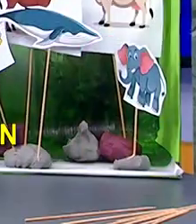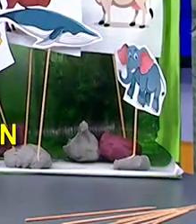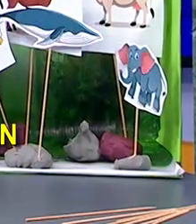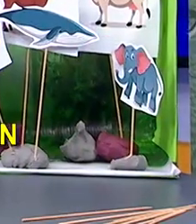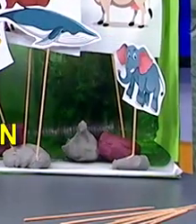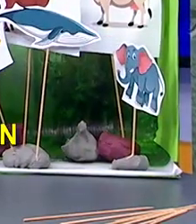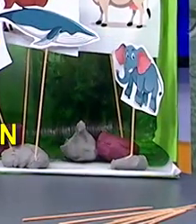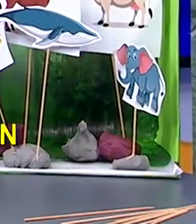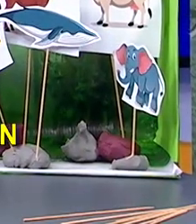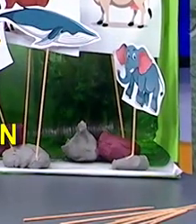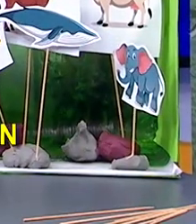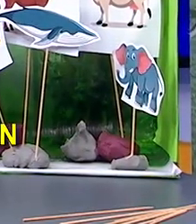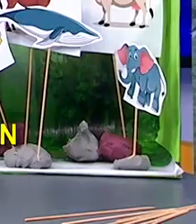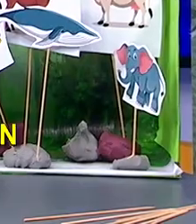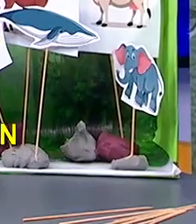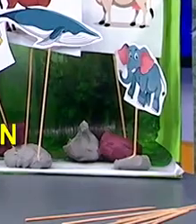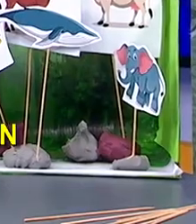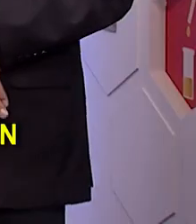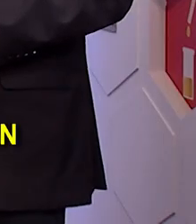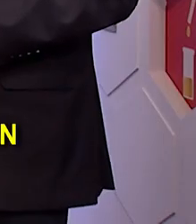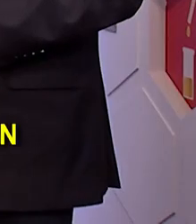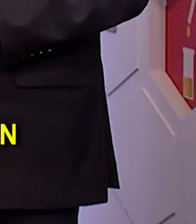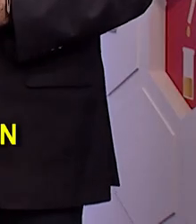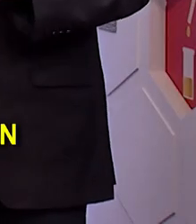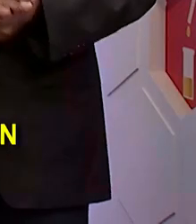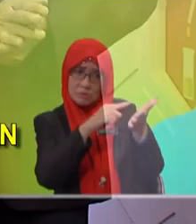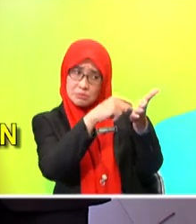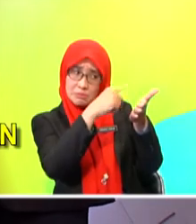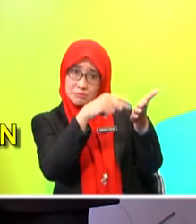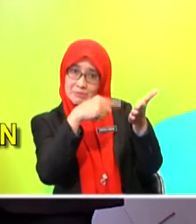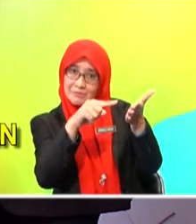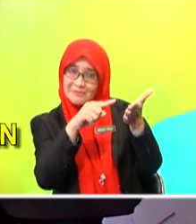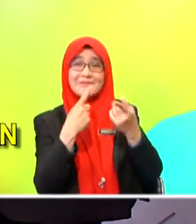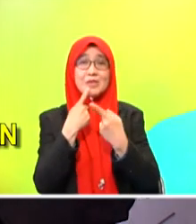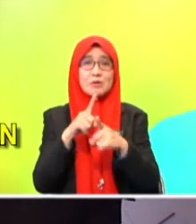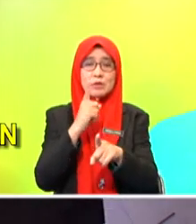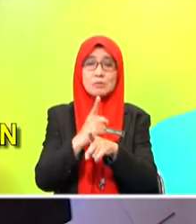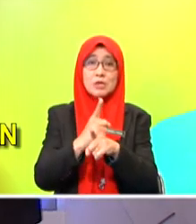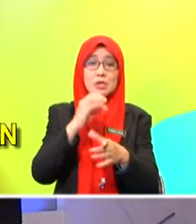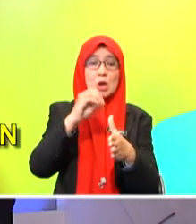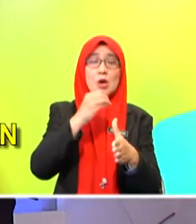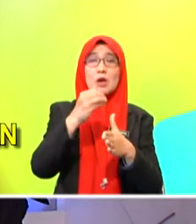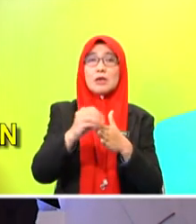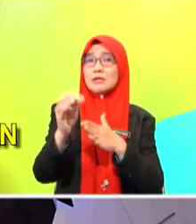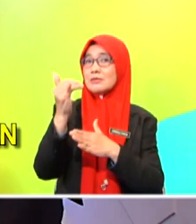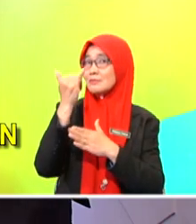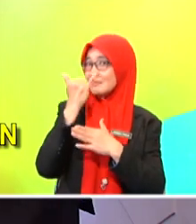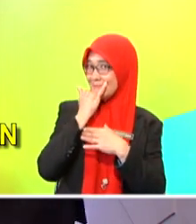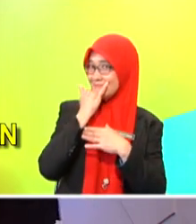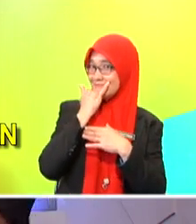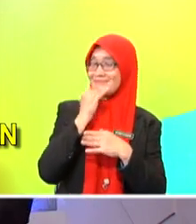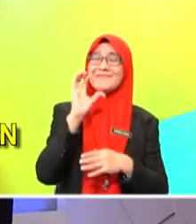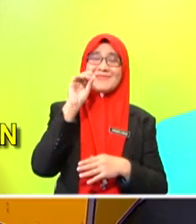mari murid-murid sama-sama dengan cikgu untuk cikgu semak jawapan Ria sama ada betul ataupun tidak. Okey,